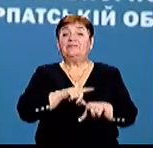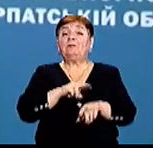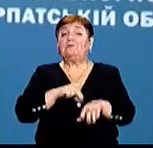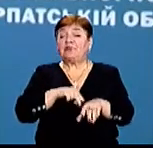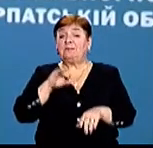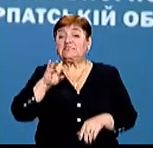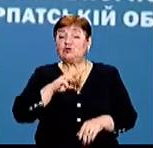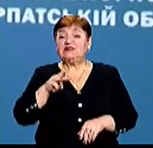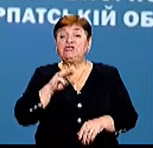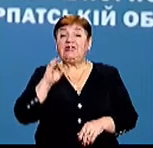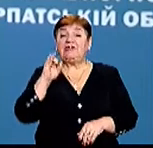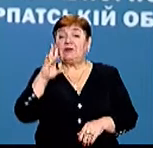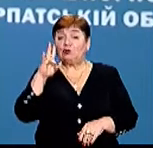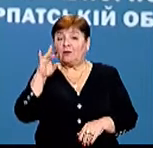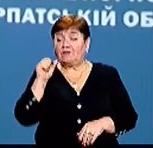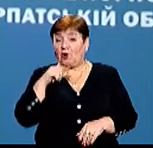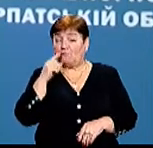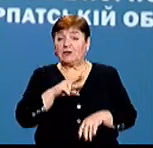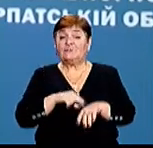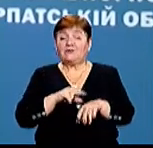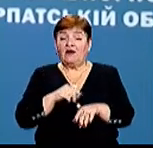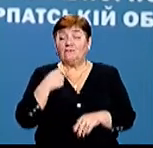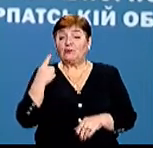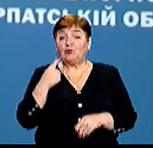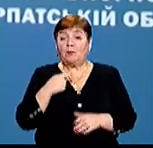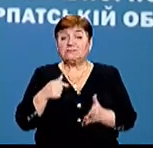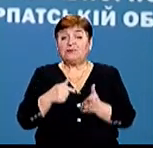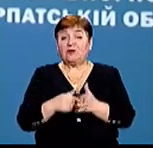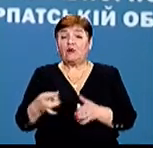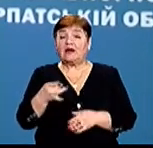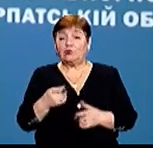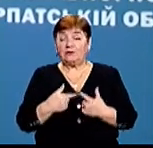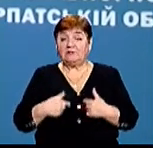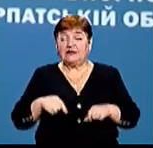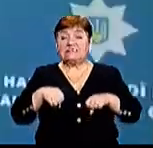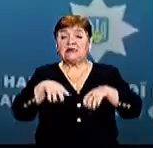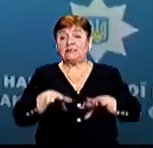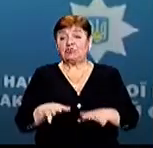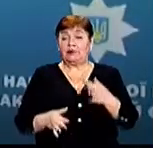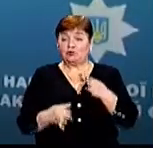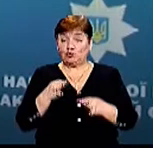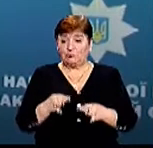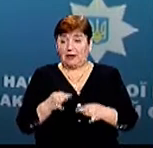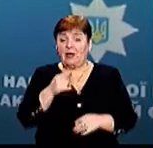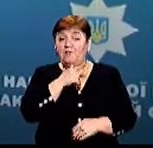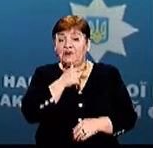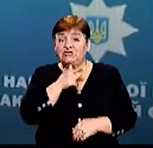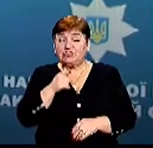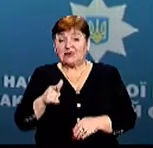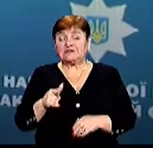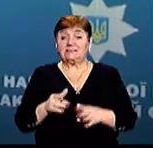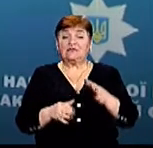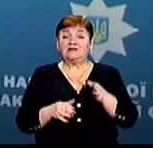Інеса Манзулич-Іванова каже, правоохоронці проводили обшуки в одному із мікрорайонів Ужгорода за рішенням суду. Під час обшуків було вилучено